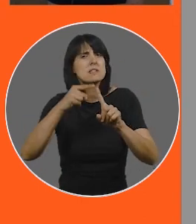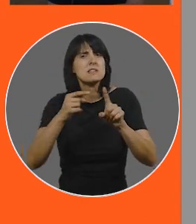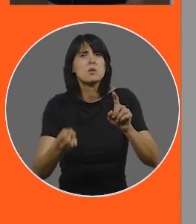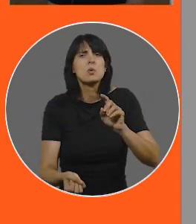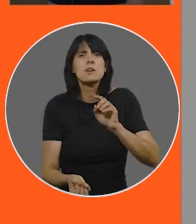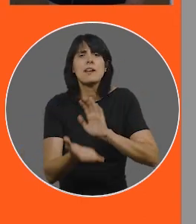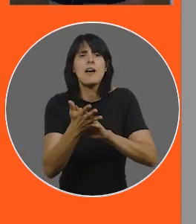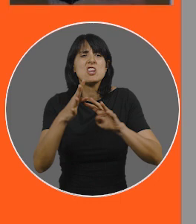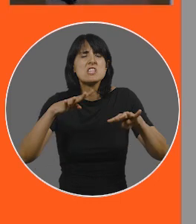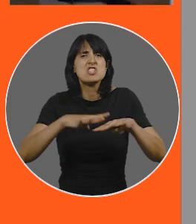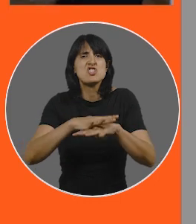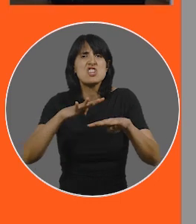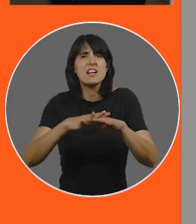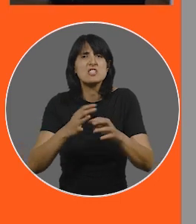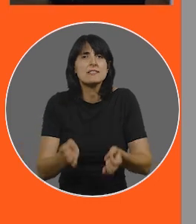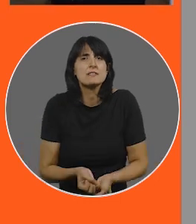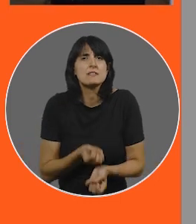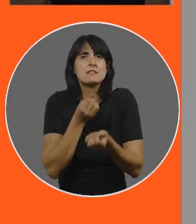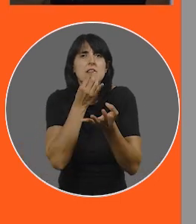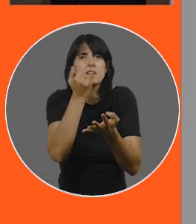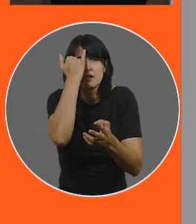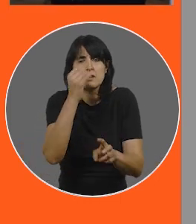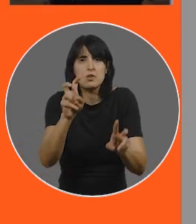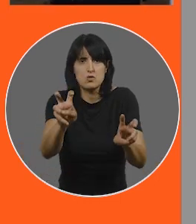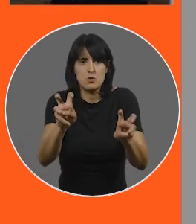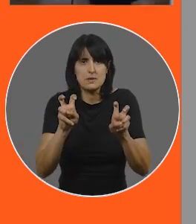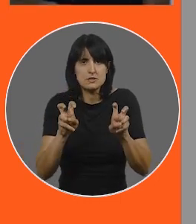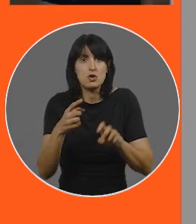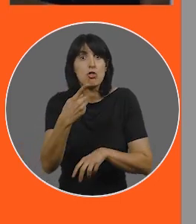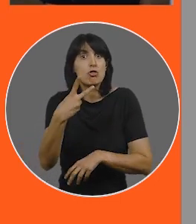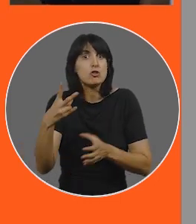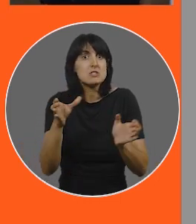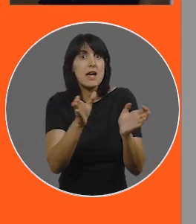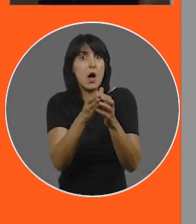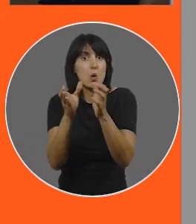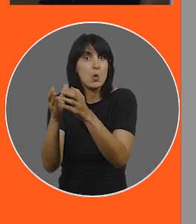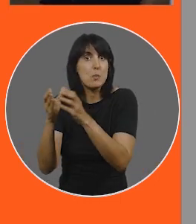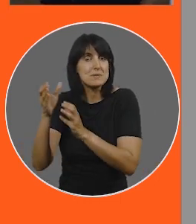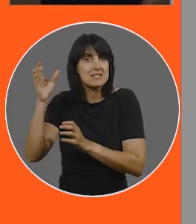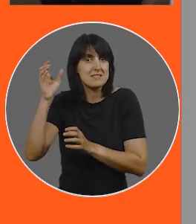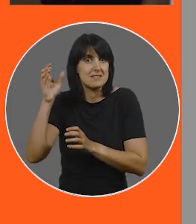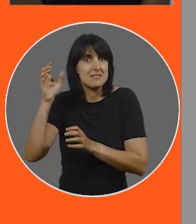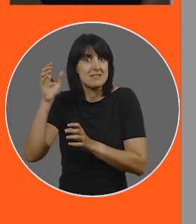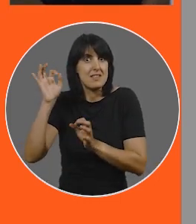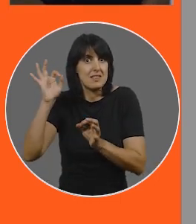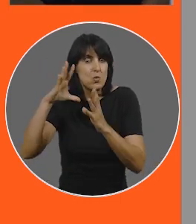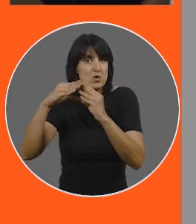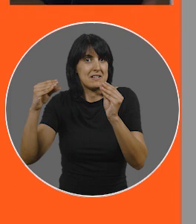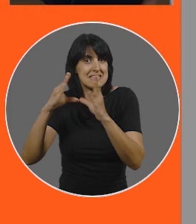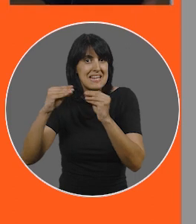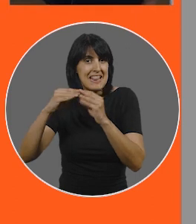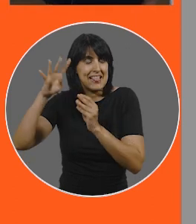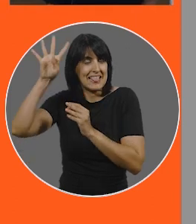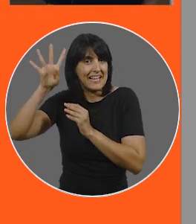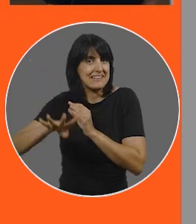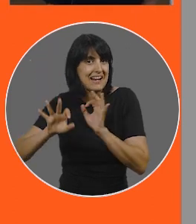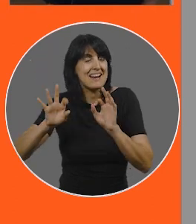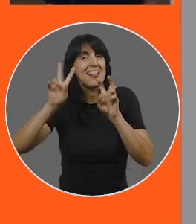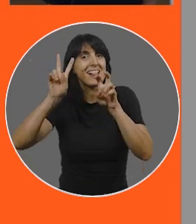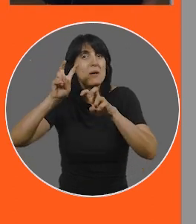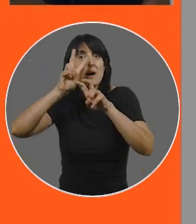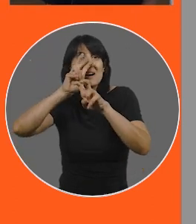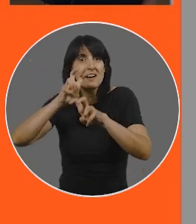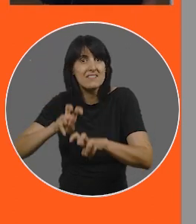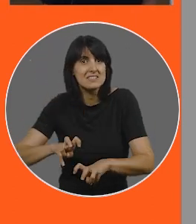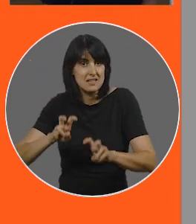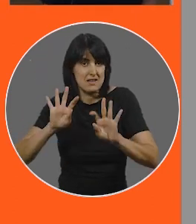xarxes de transferència i innovació. Doncs ens vam reunir 12 grups de recerca de 8 universitats catalanes que treballem en l'àmbit de l'accessibilitat